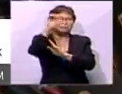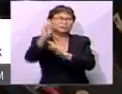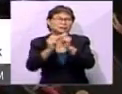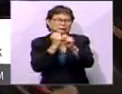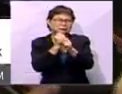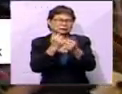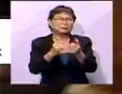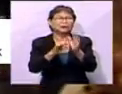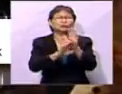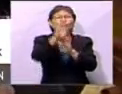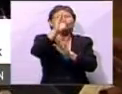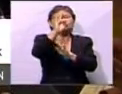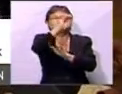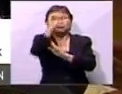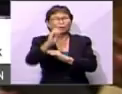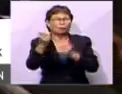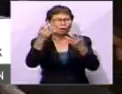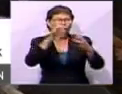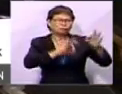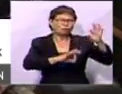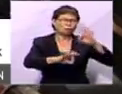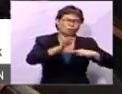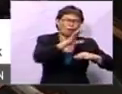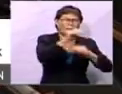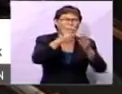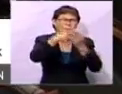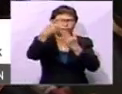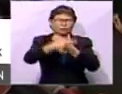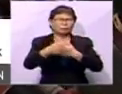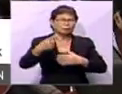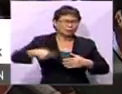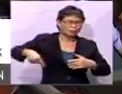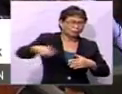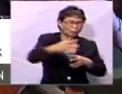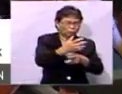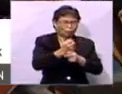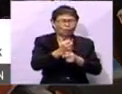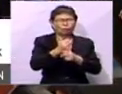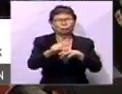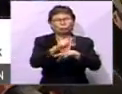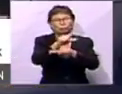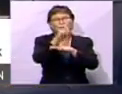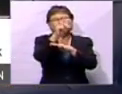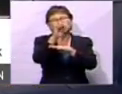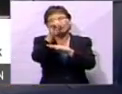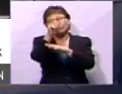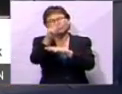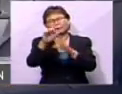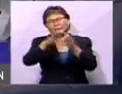with a lot of incentives and programs that we're having like this, a lot of people would like to take up their debit card.